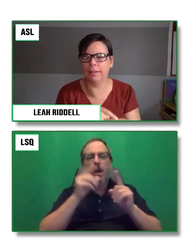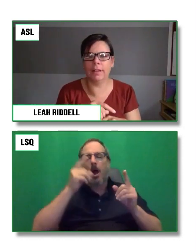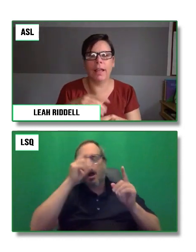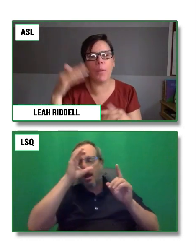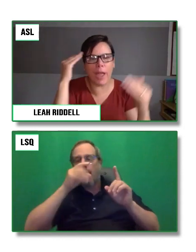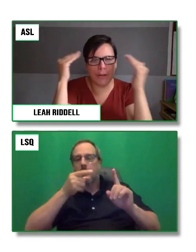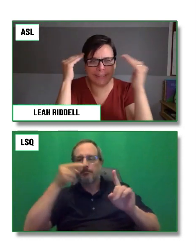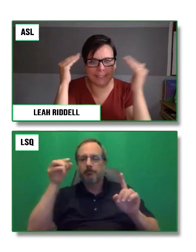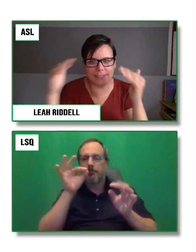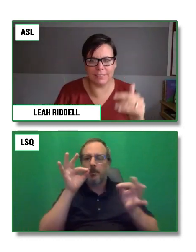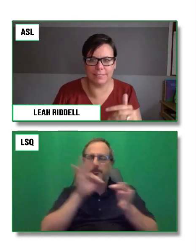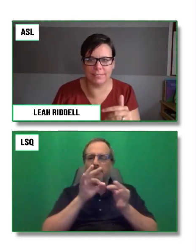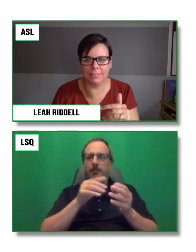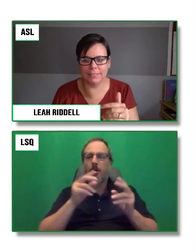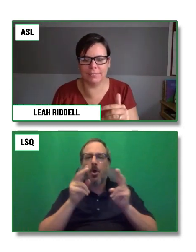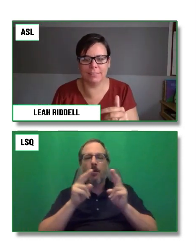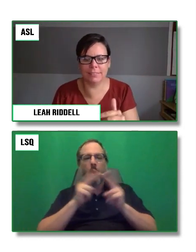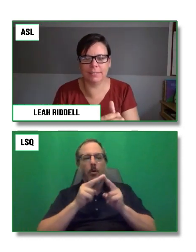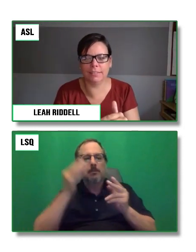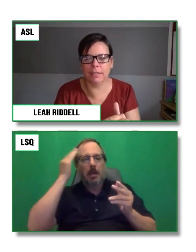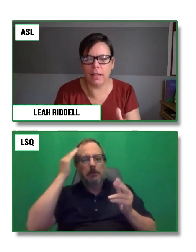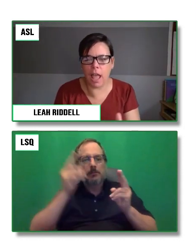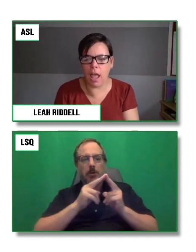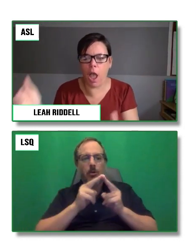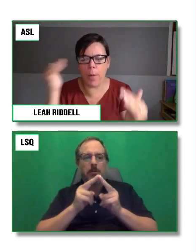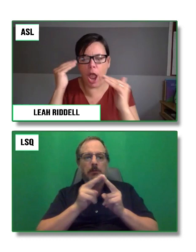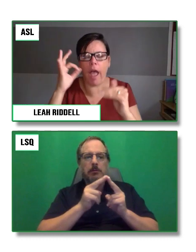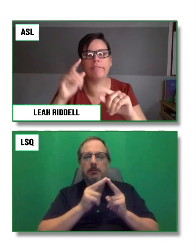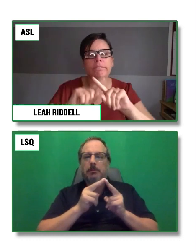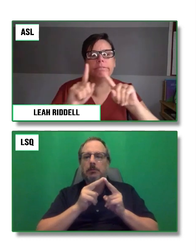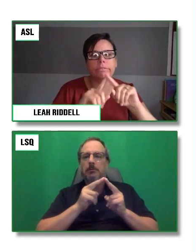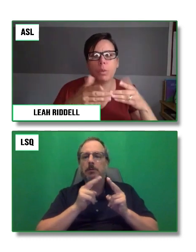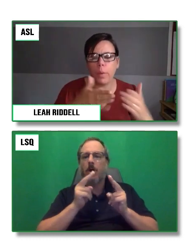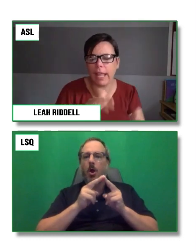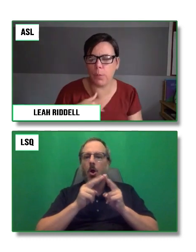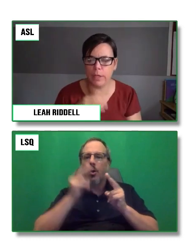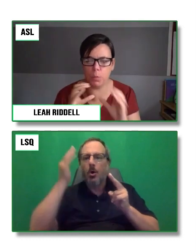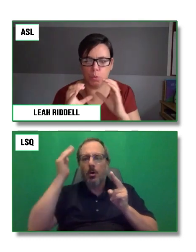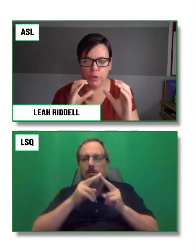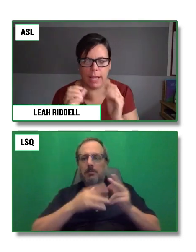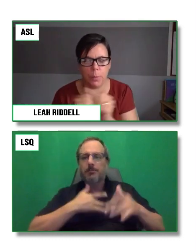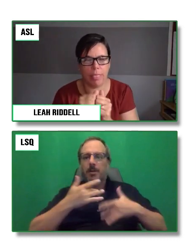le cliché PowerPoint qui dit la communication inclusive. Tout se résume finalement à une